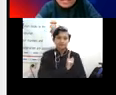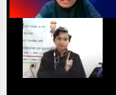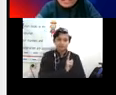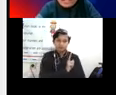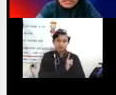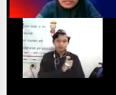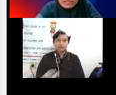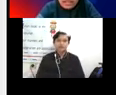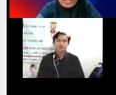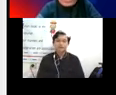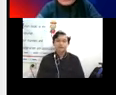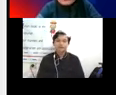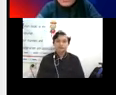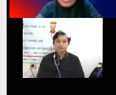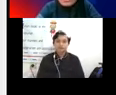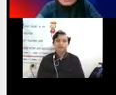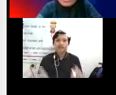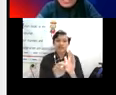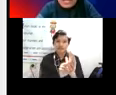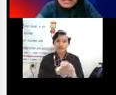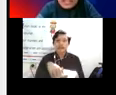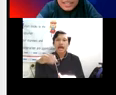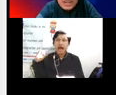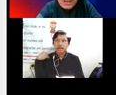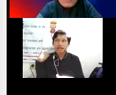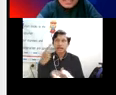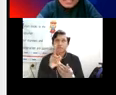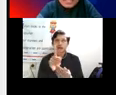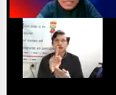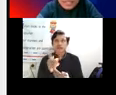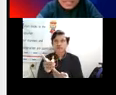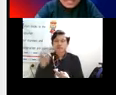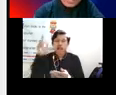ya nanti ada juga yang secara otomatis